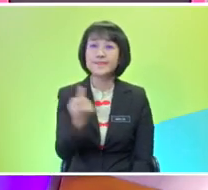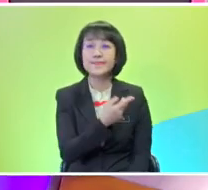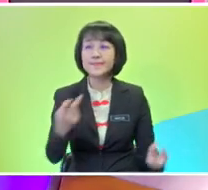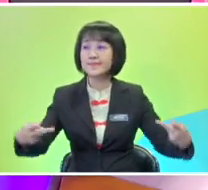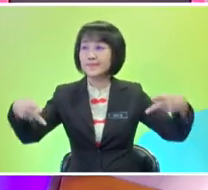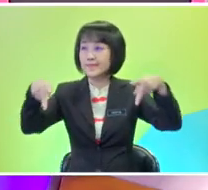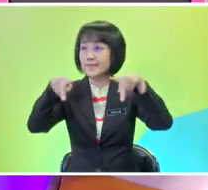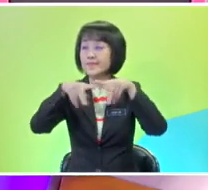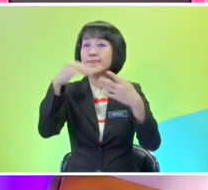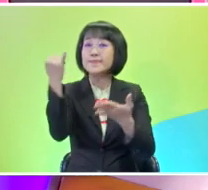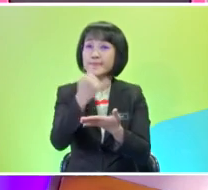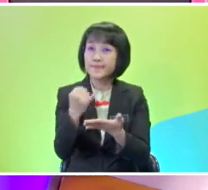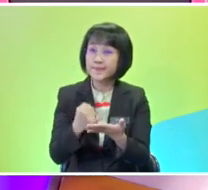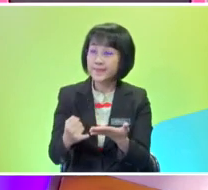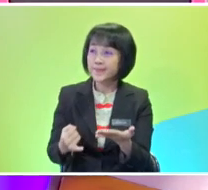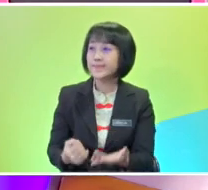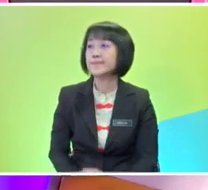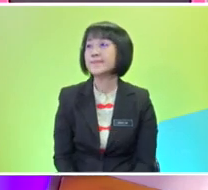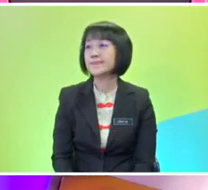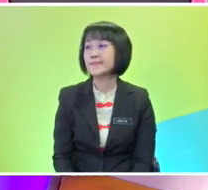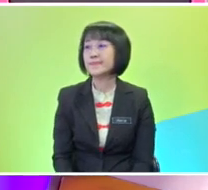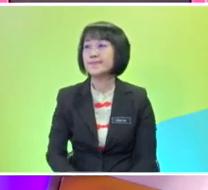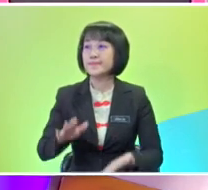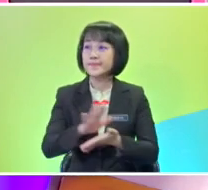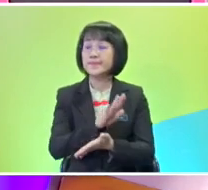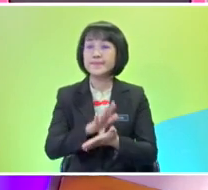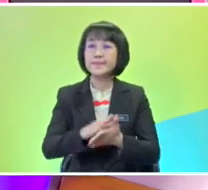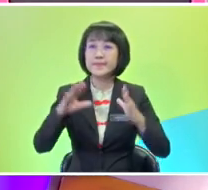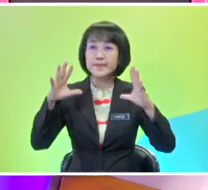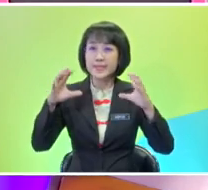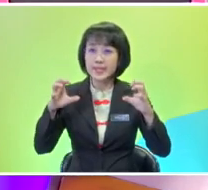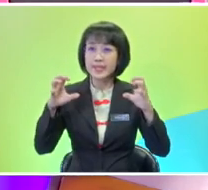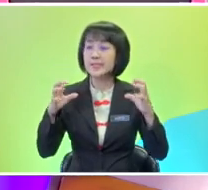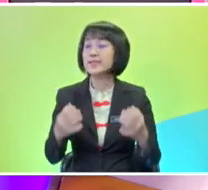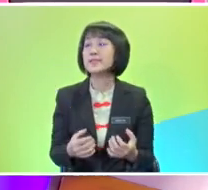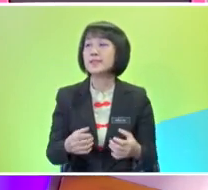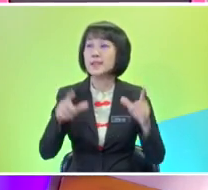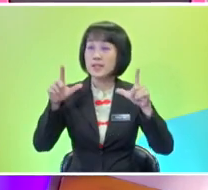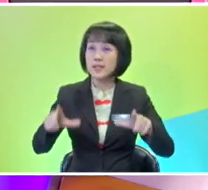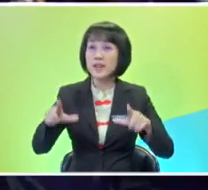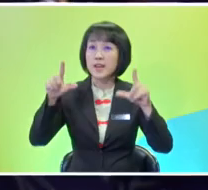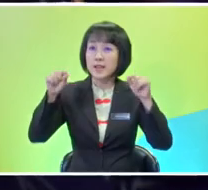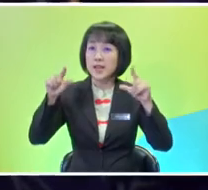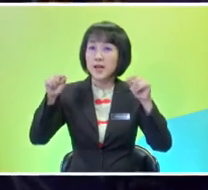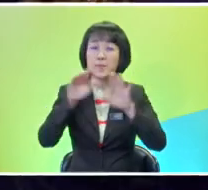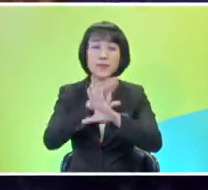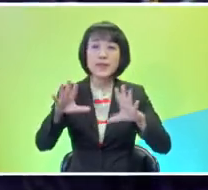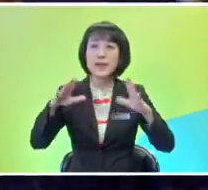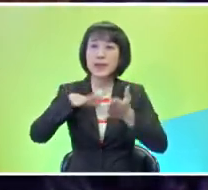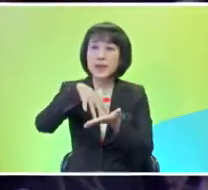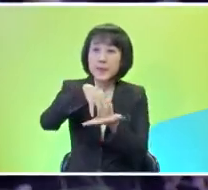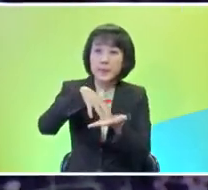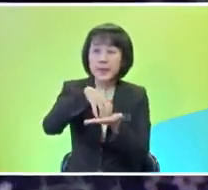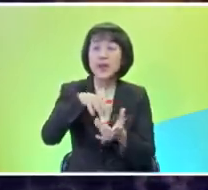lakaran Oke Kenapa cuna kertas nih unik kertas yang keras agar memiliki tidak lembek ataupun basah